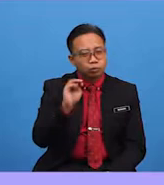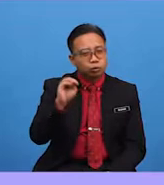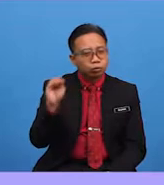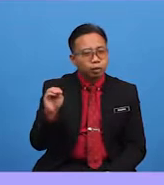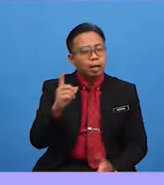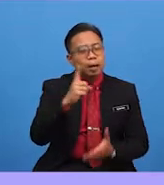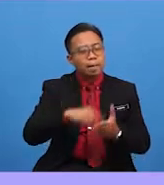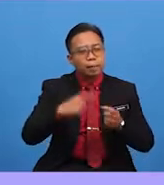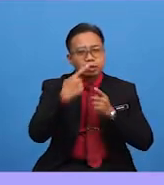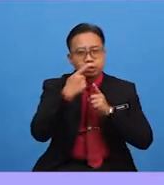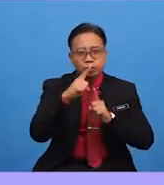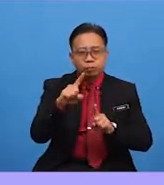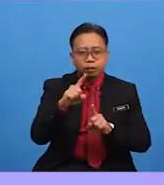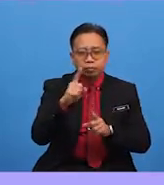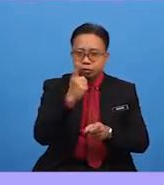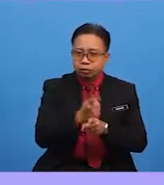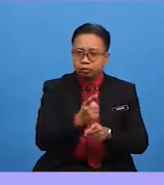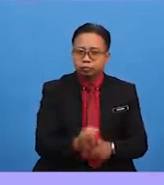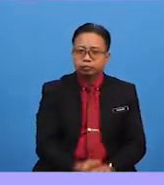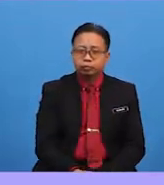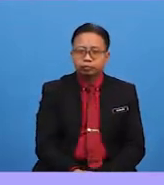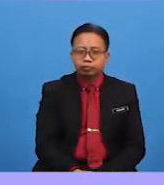Murid-murid, apa jawapan yang betul?